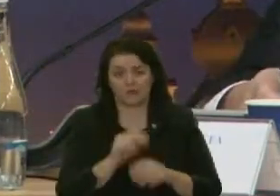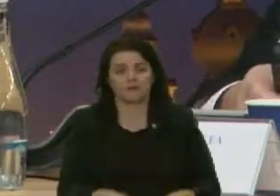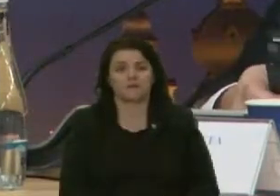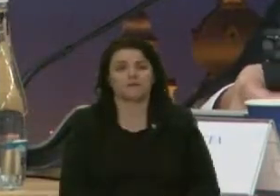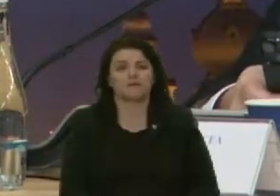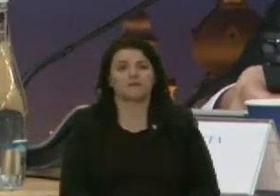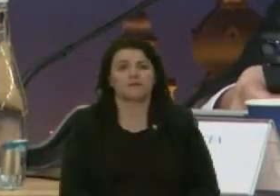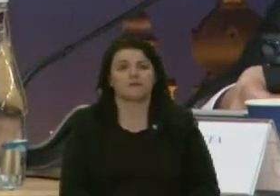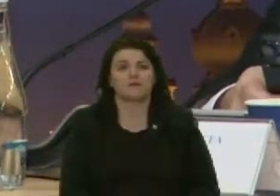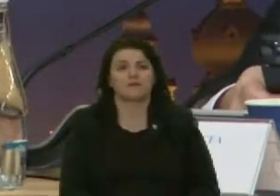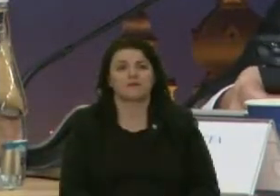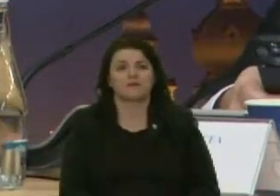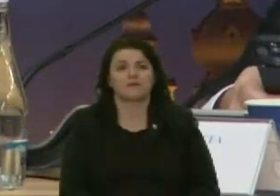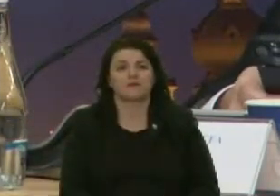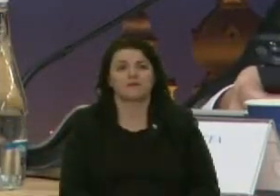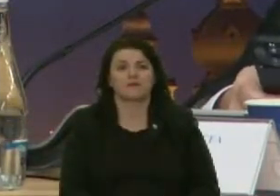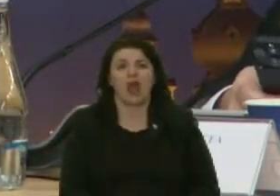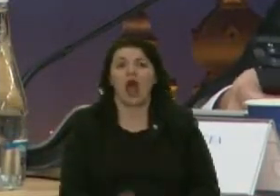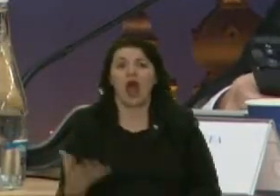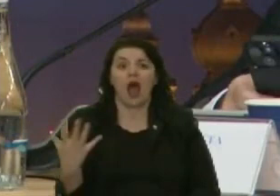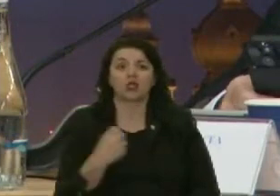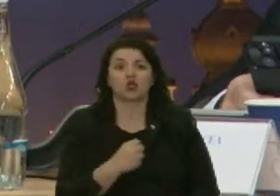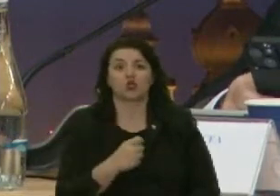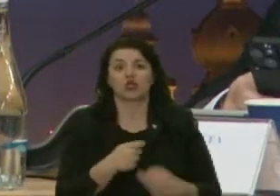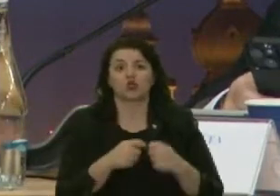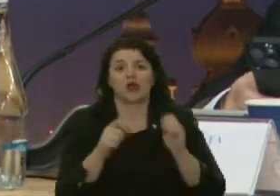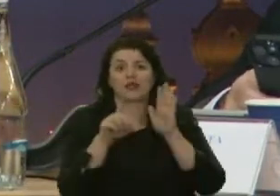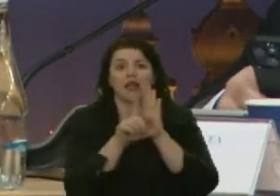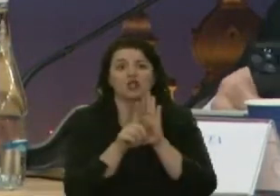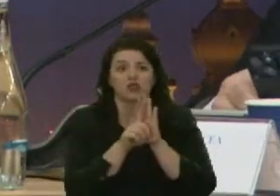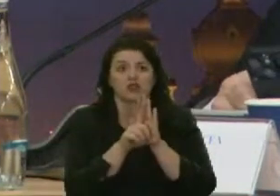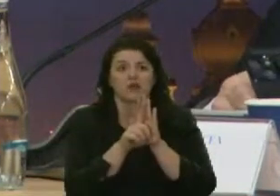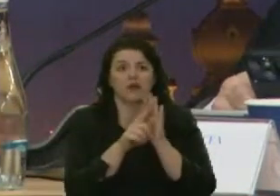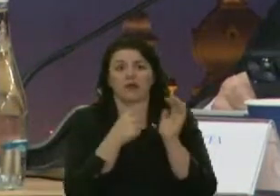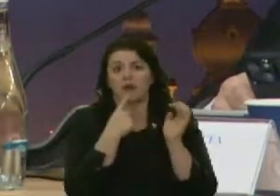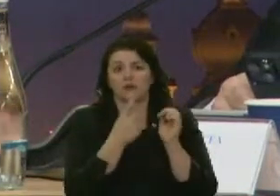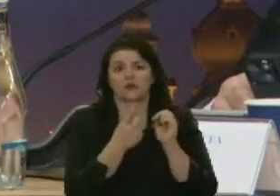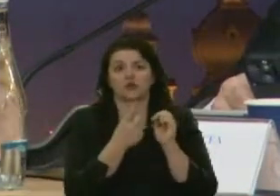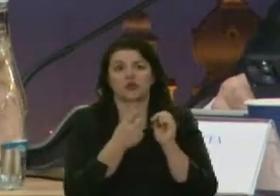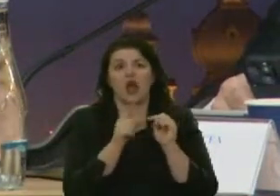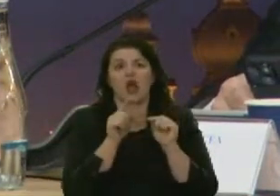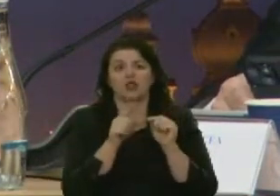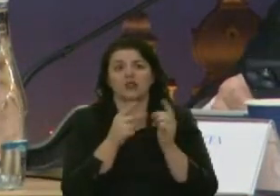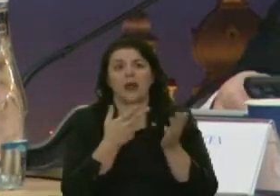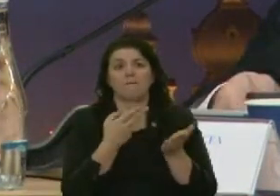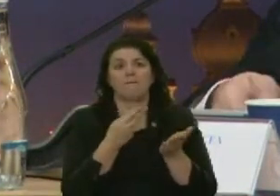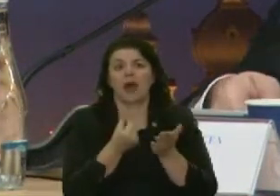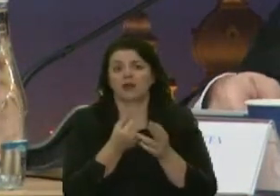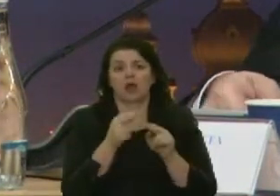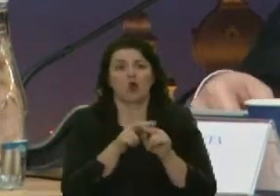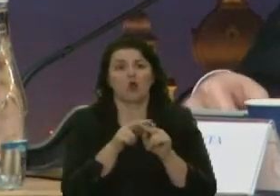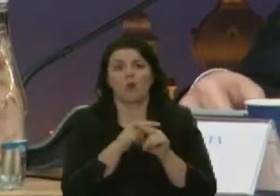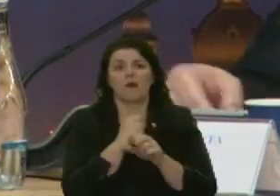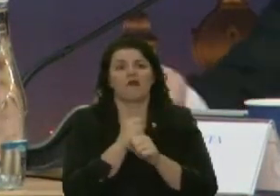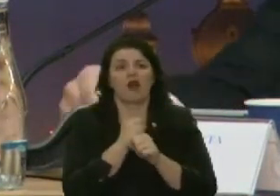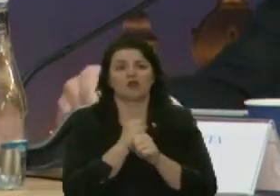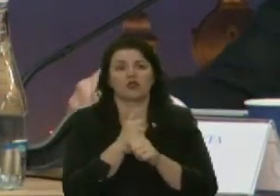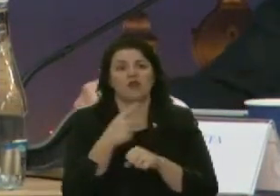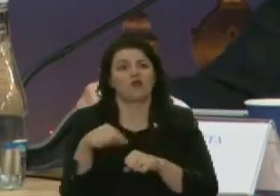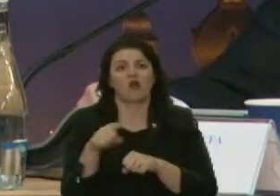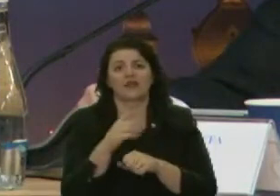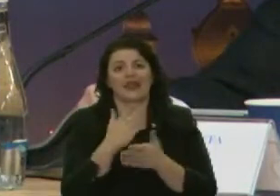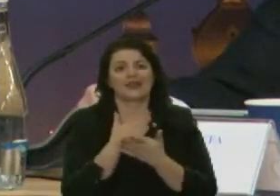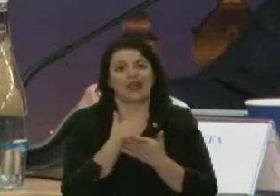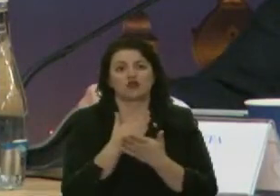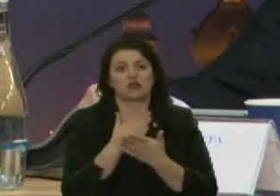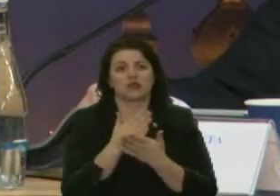dumneavoastră Deci aduceți toată legislația v am spus un singur lucru Aceștia sunt banii cum îi decideți dumneavoastră decideți